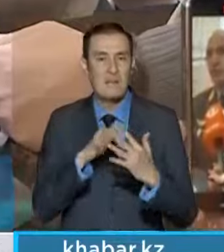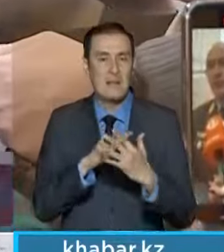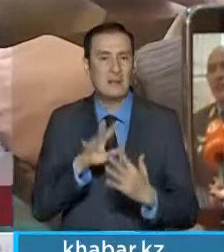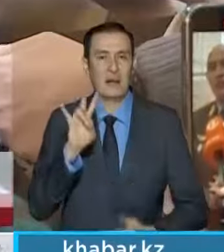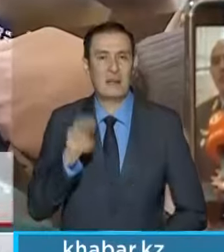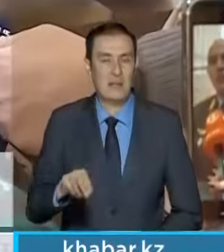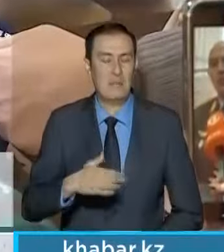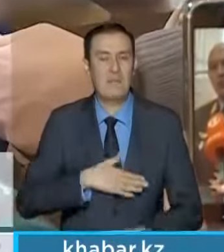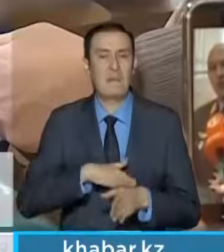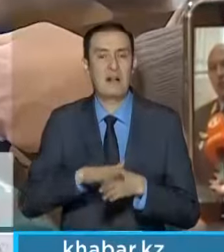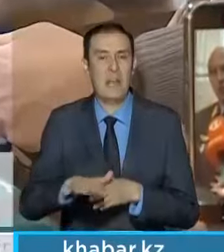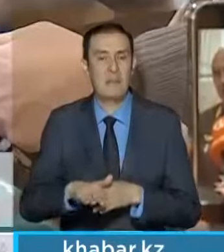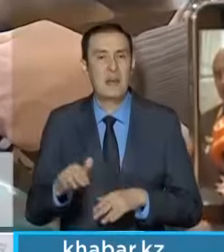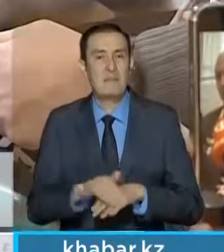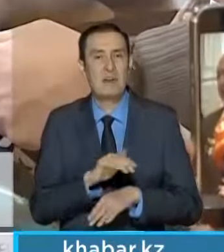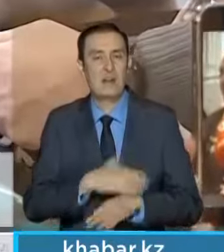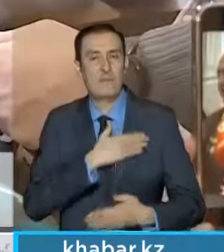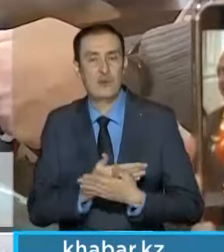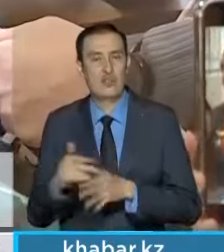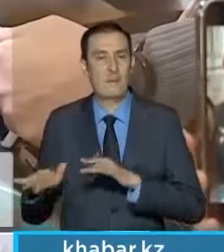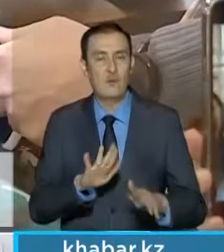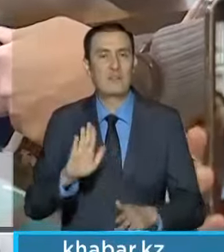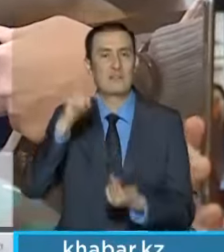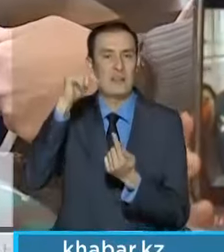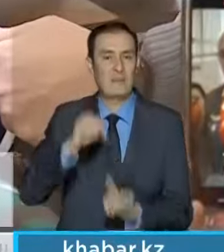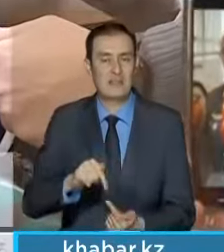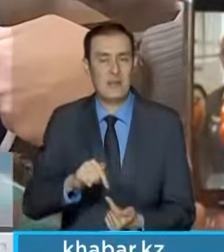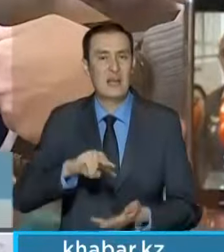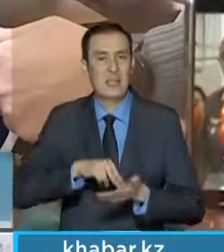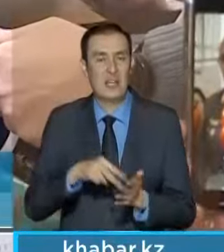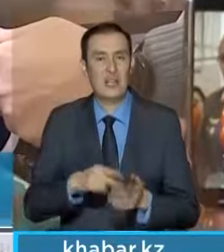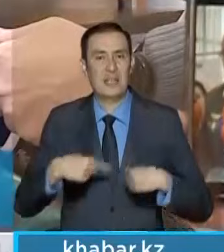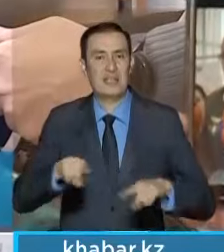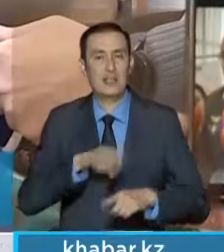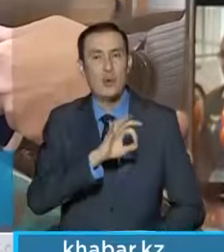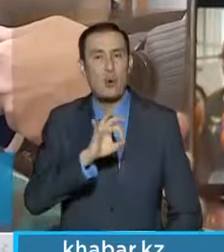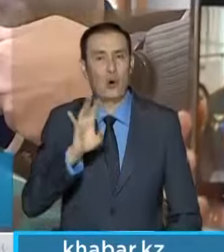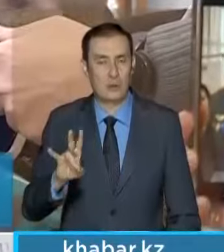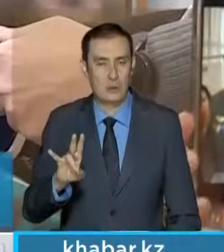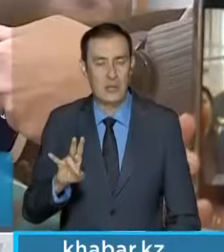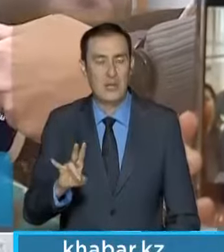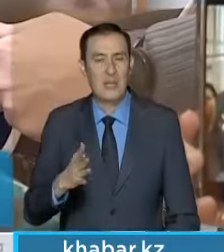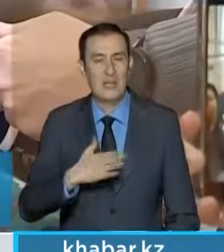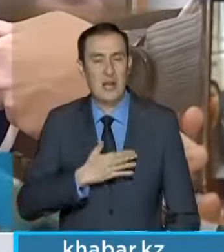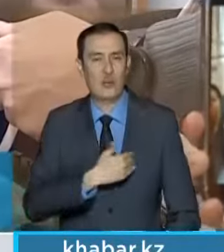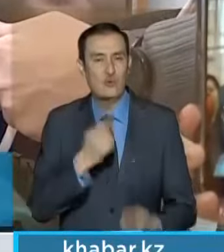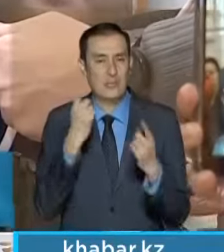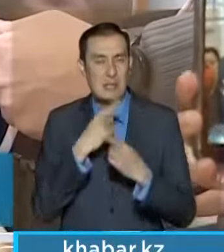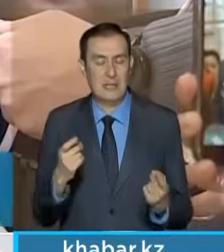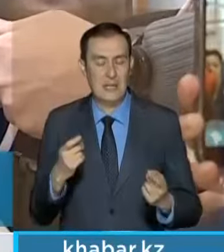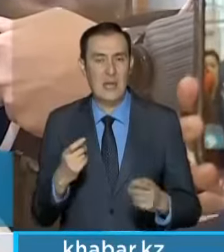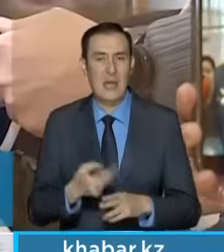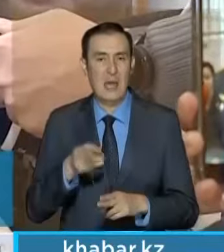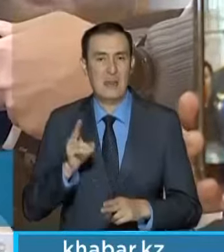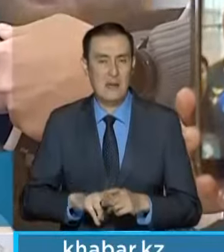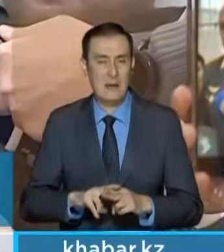Мы выполняем миротворческие функции в соответствии с задачами Организации Объединенных Наций. И я вам скажу, что